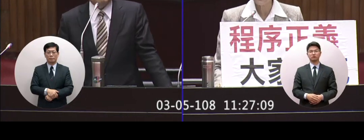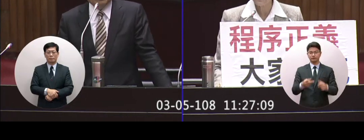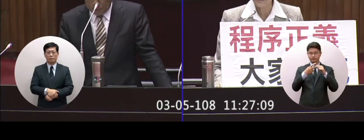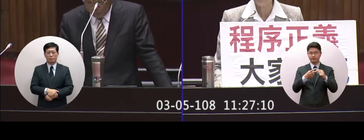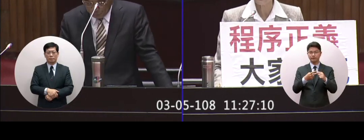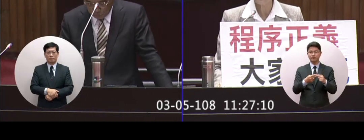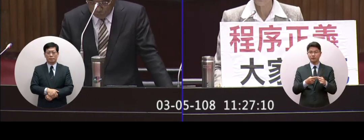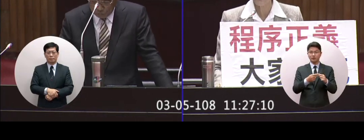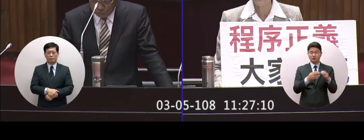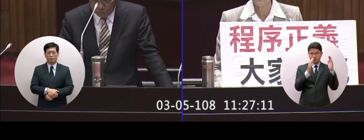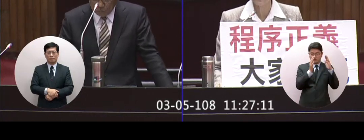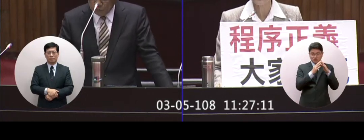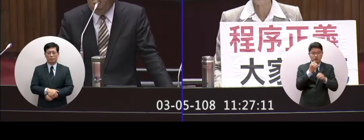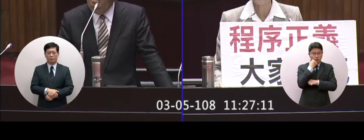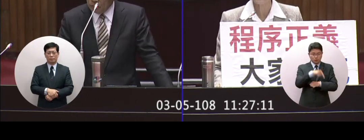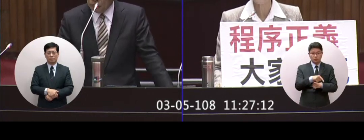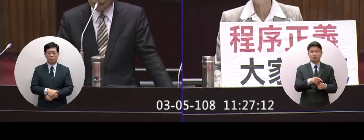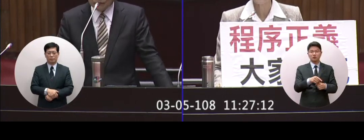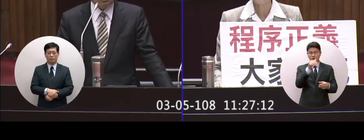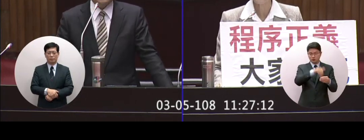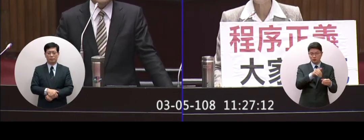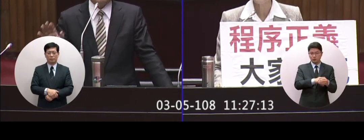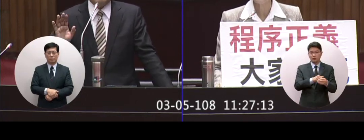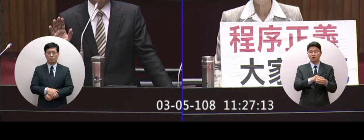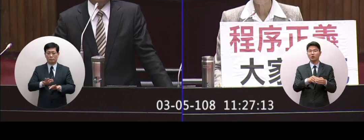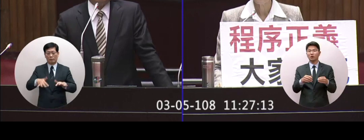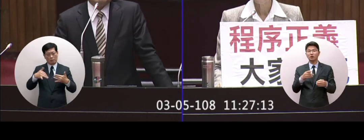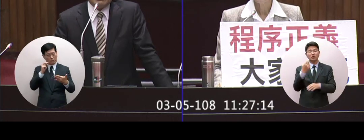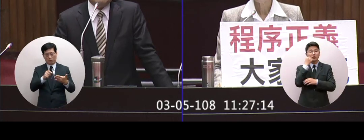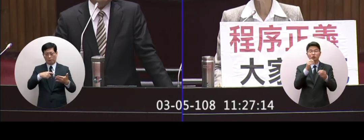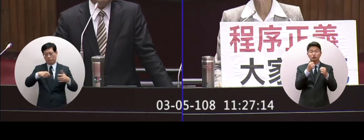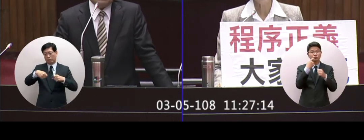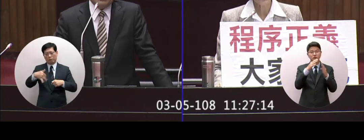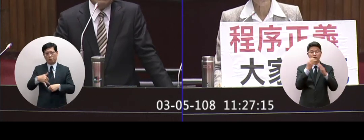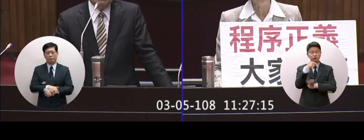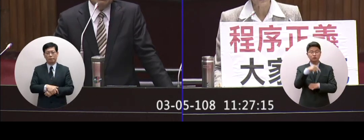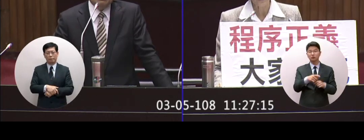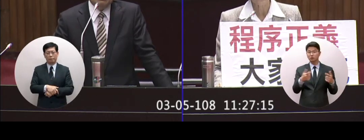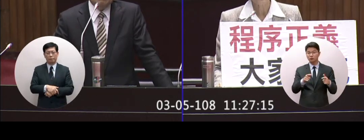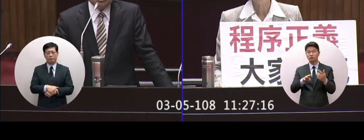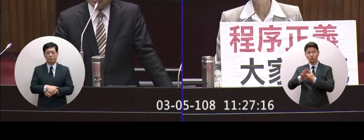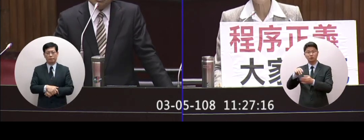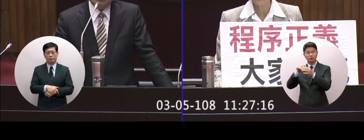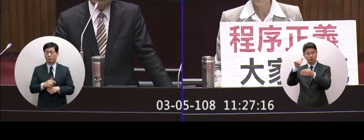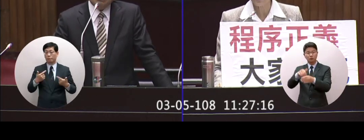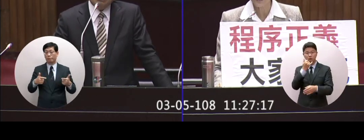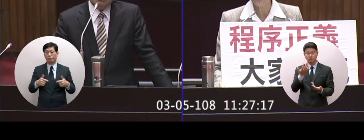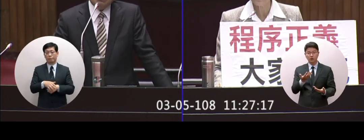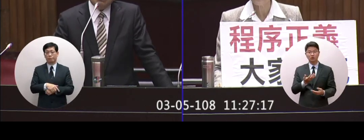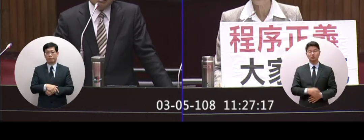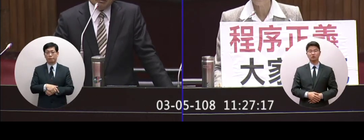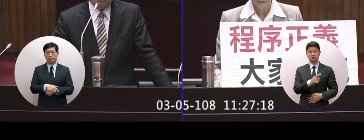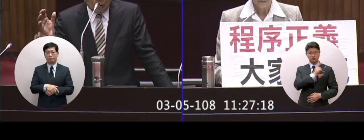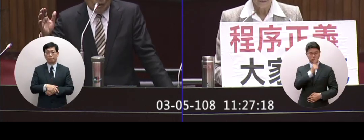投票在今年会不会摆上去？ 我现在都还没有看到草案 送来。所以你完全没有主张？ 不是。 你个人的主